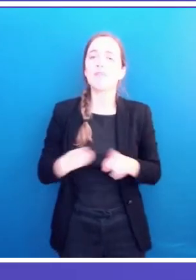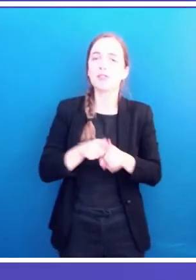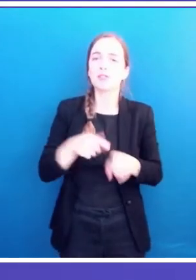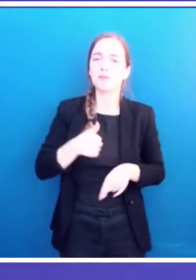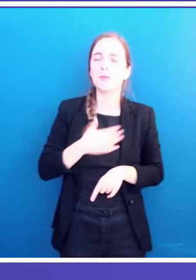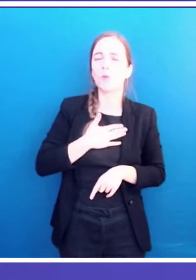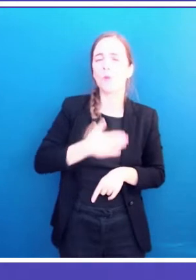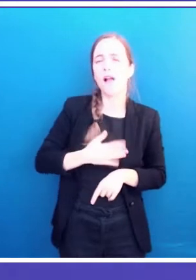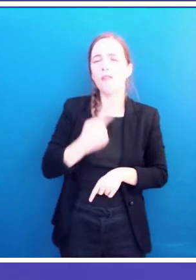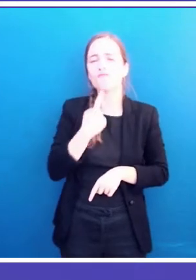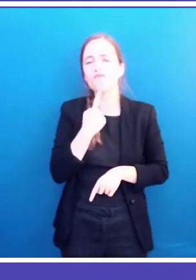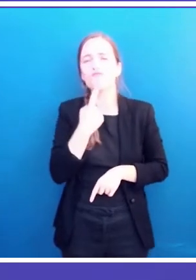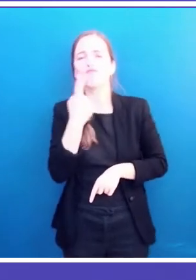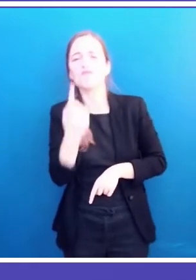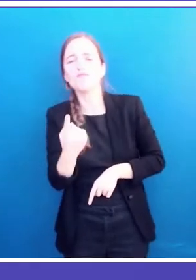نتكلم الآن